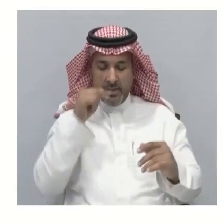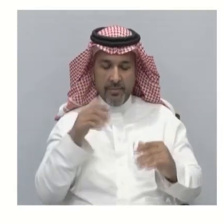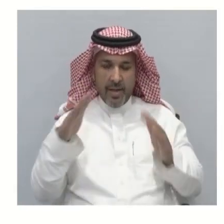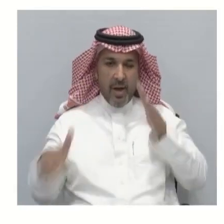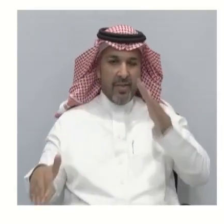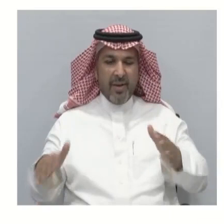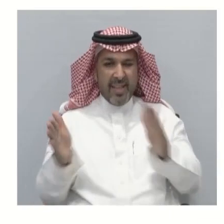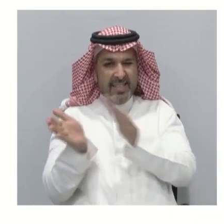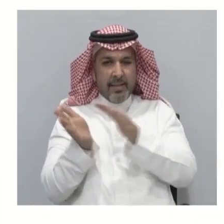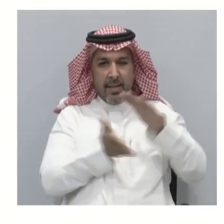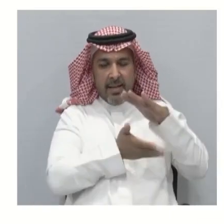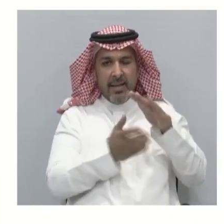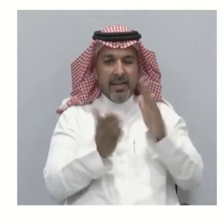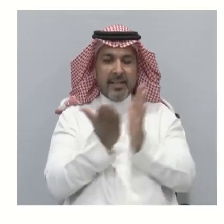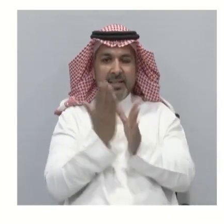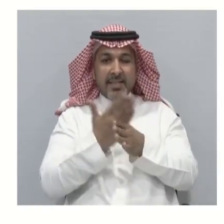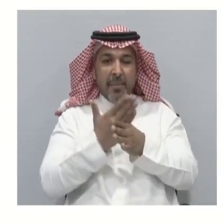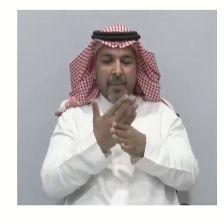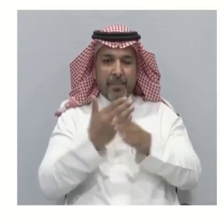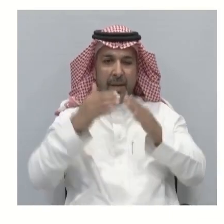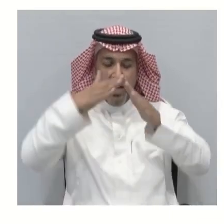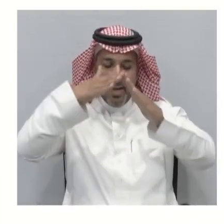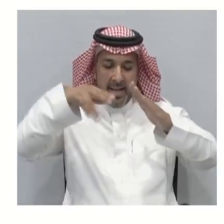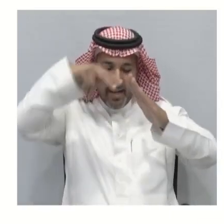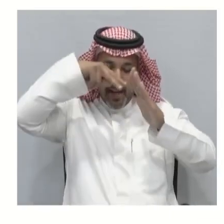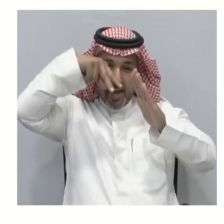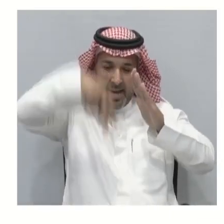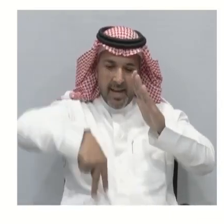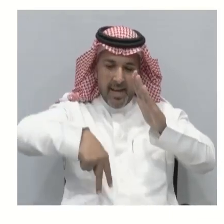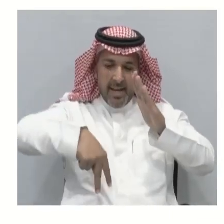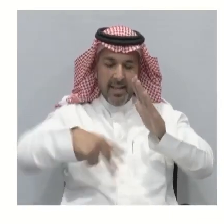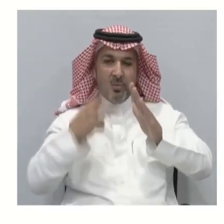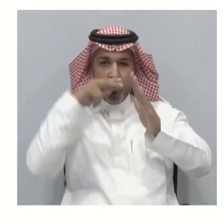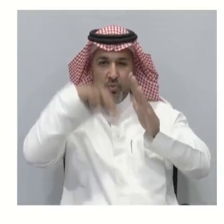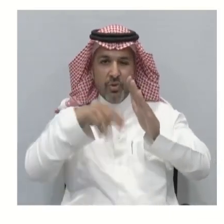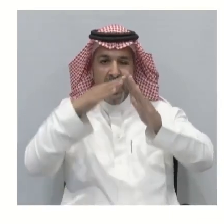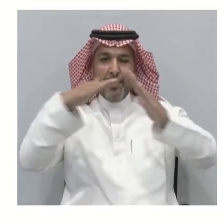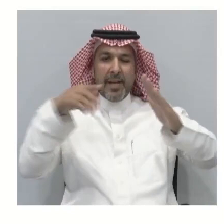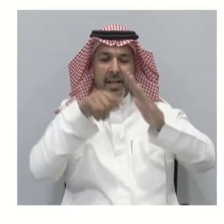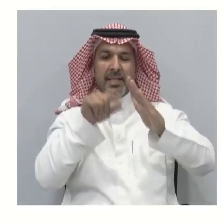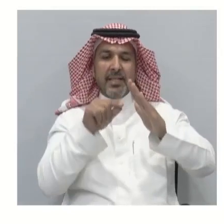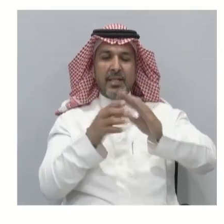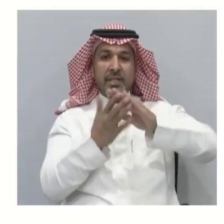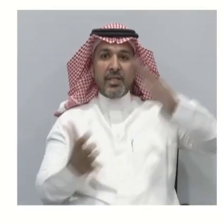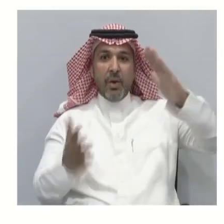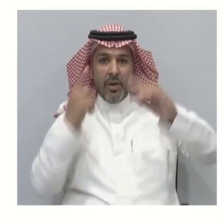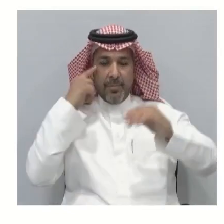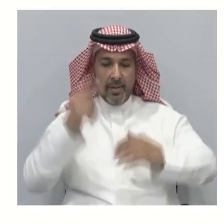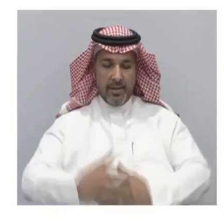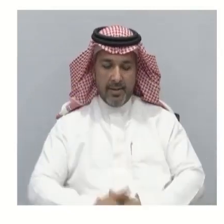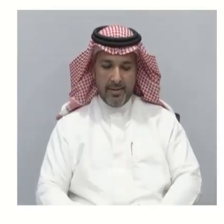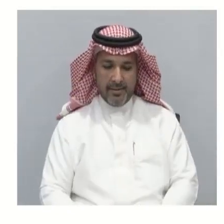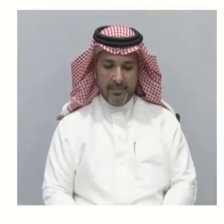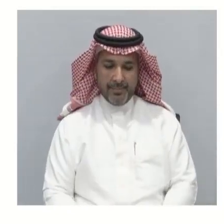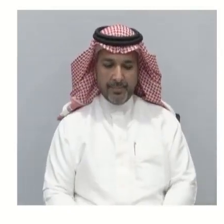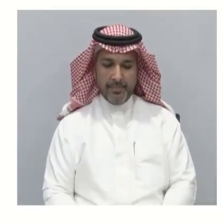للضلع ت هي اكبر من الزاويه المقابله للضلع ماذا سبعه وبالمثل العكس في الزوايا اذا كان في